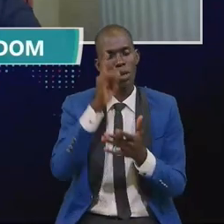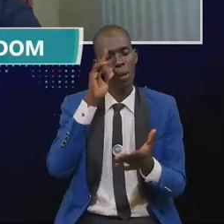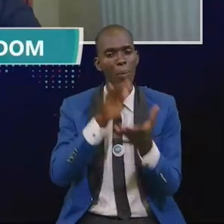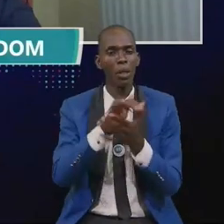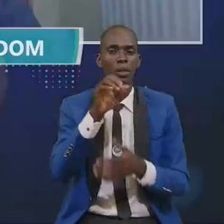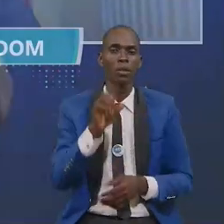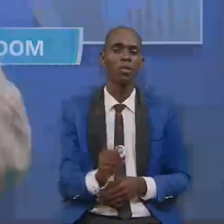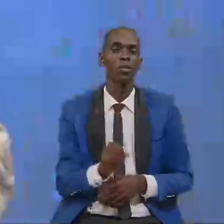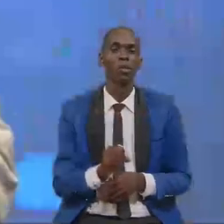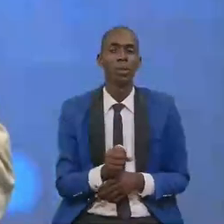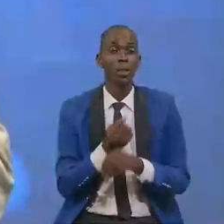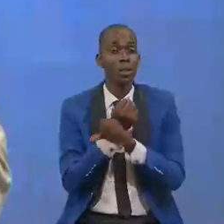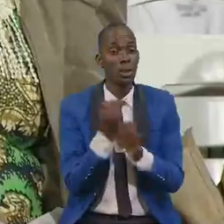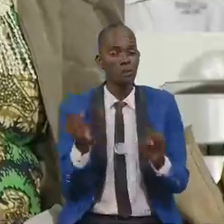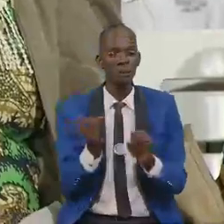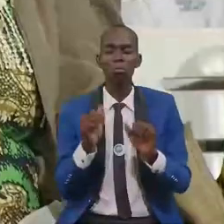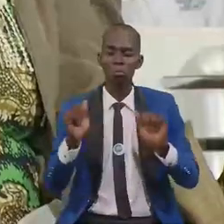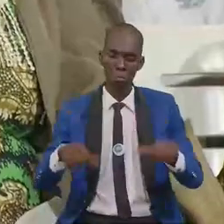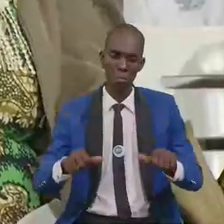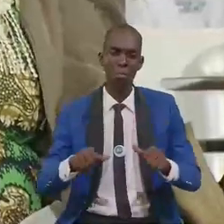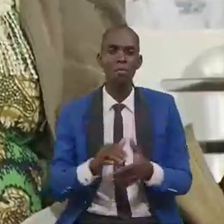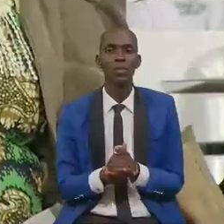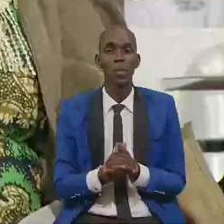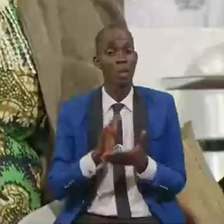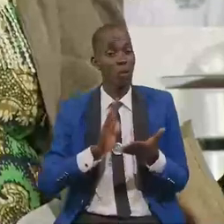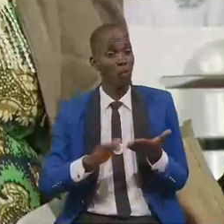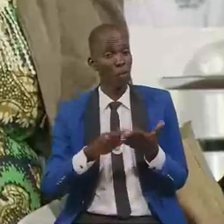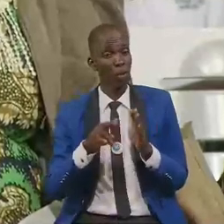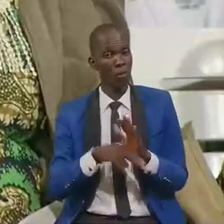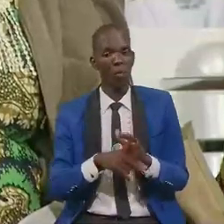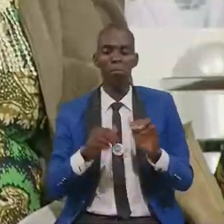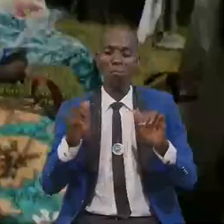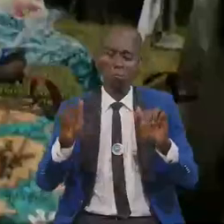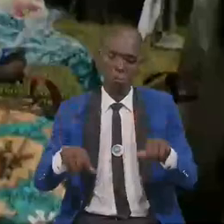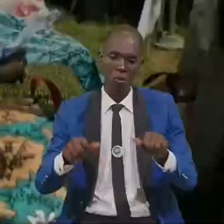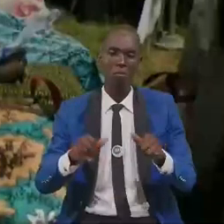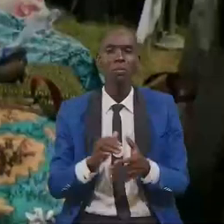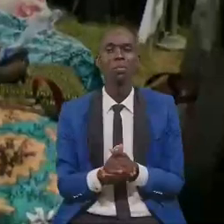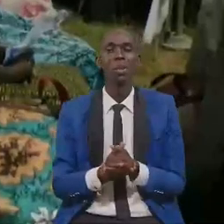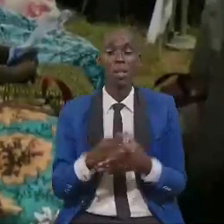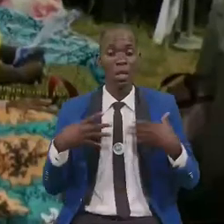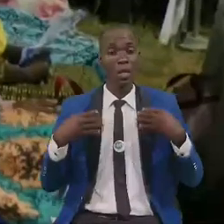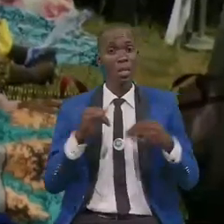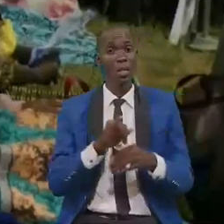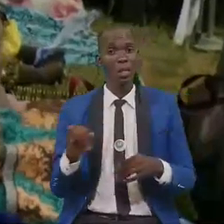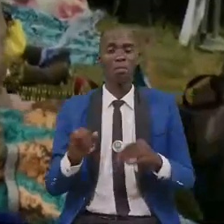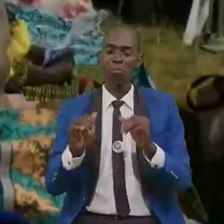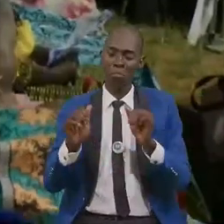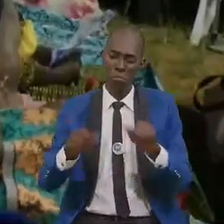le salut possible le pardon possible la guérison possible